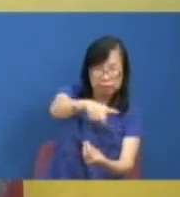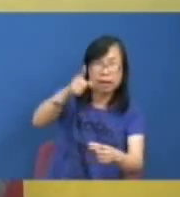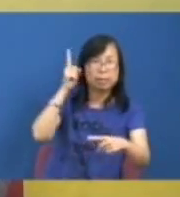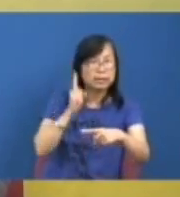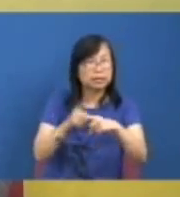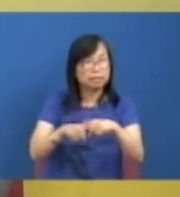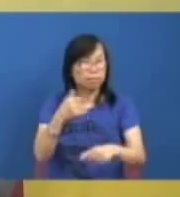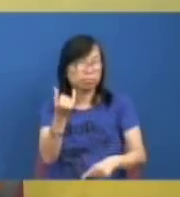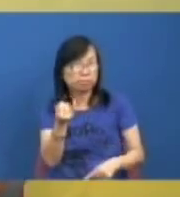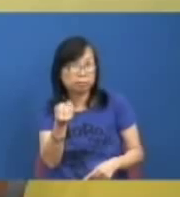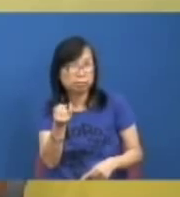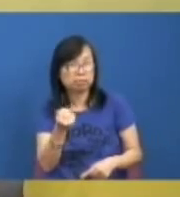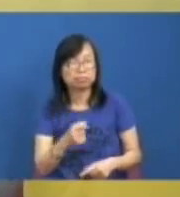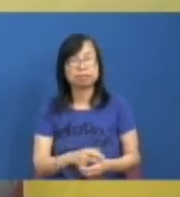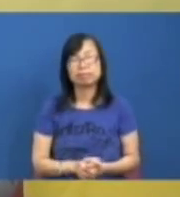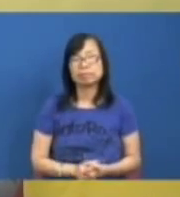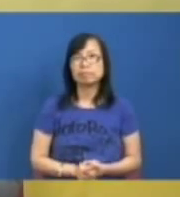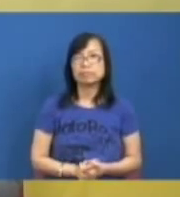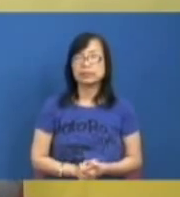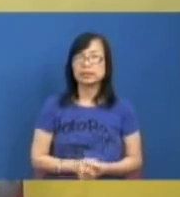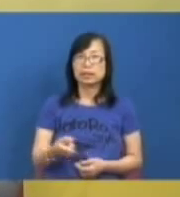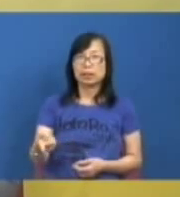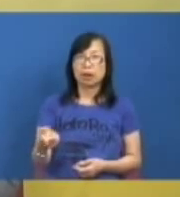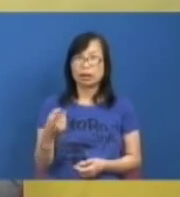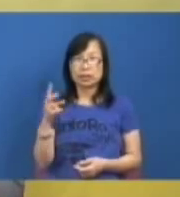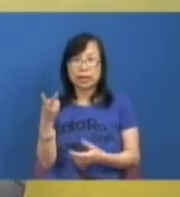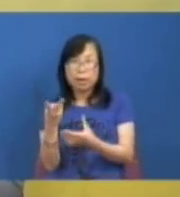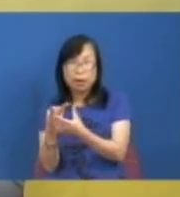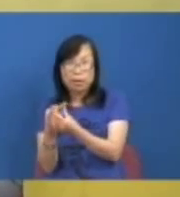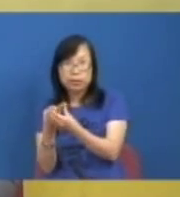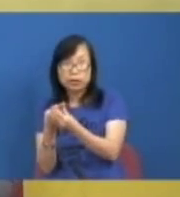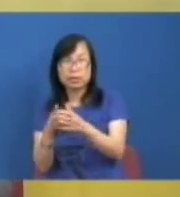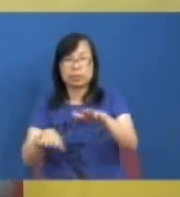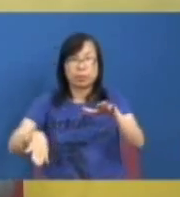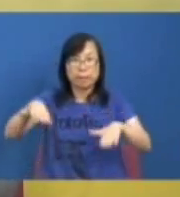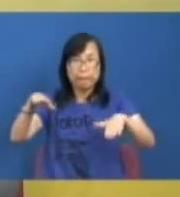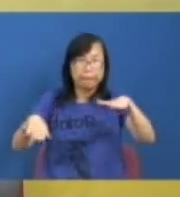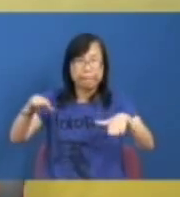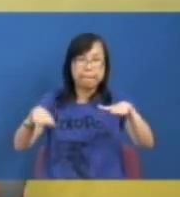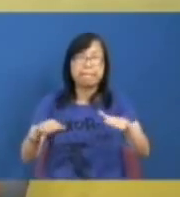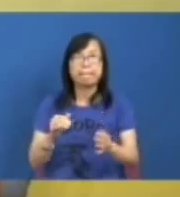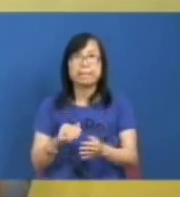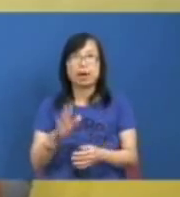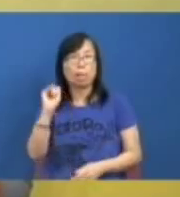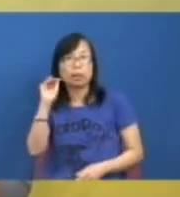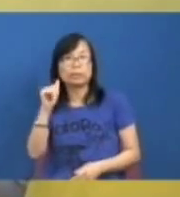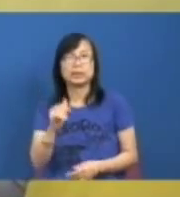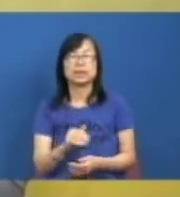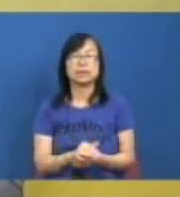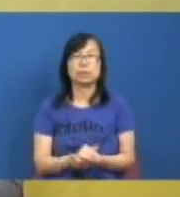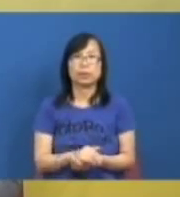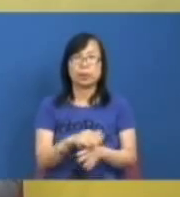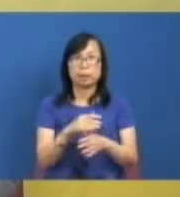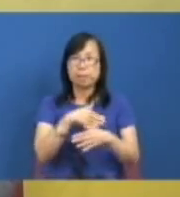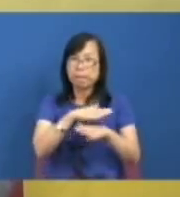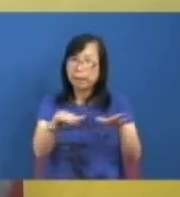可行呢，亦都是另一件事。咁變咗咧，我哋兩者去平衡，點樣兼備，去睇下可唔可以達至到一個平衡